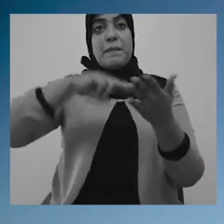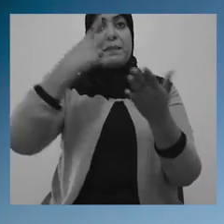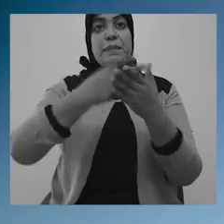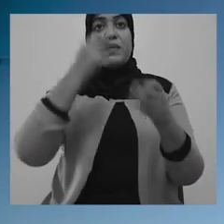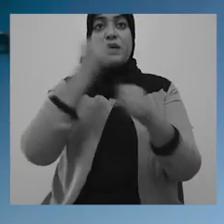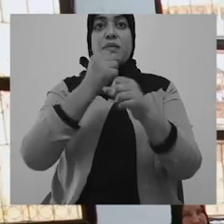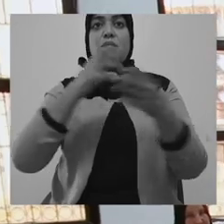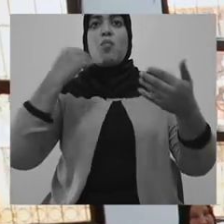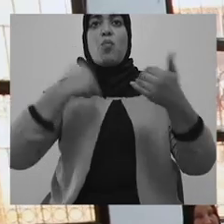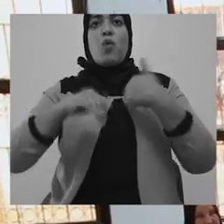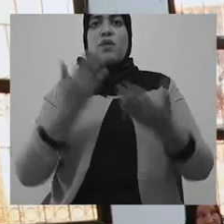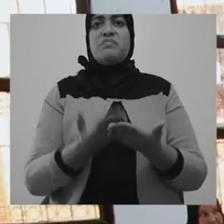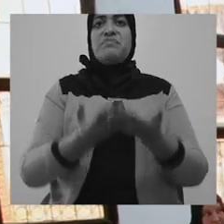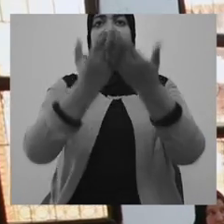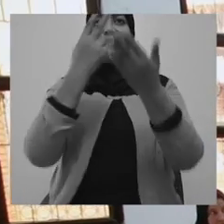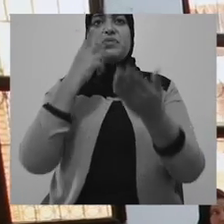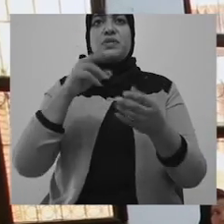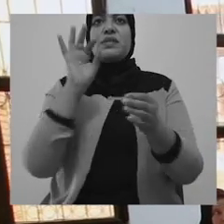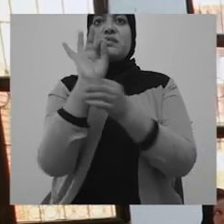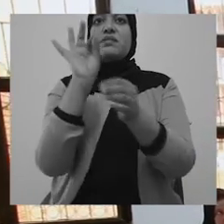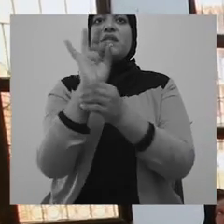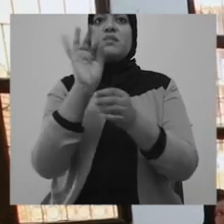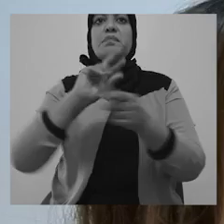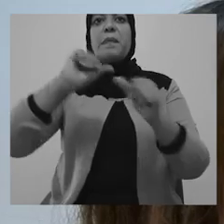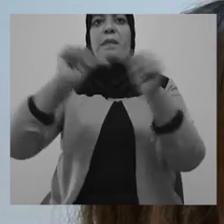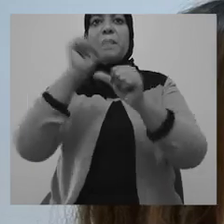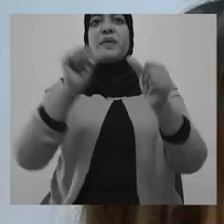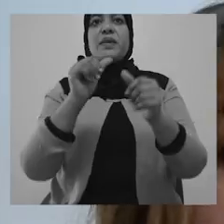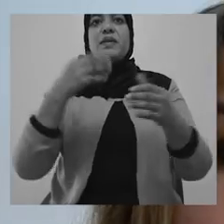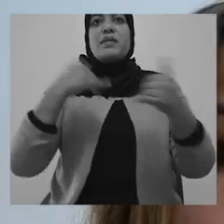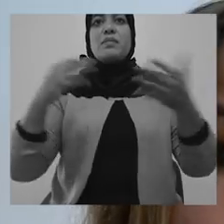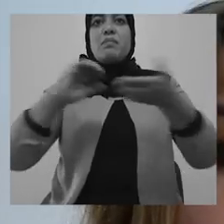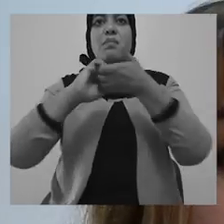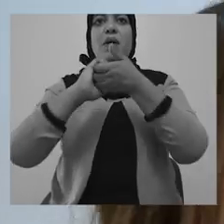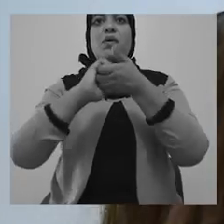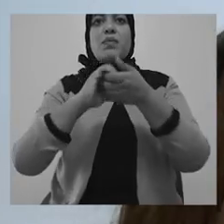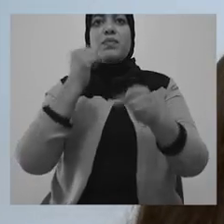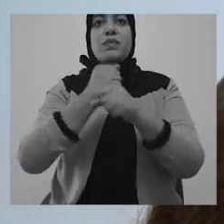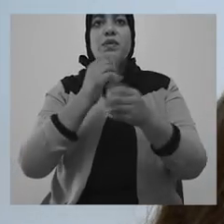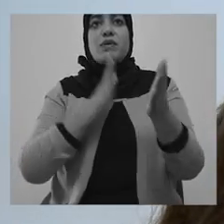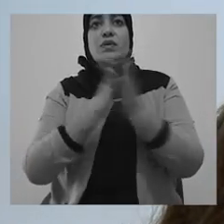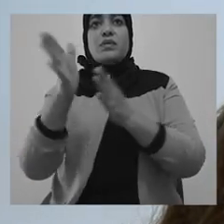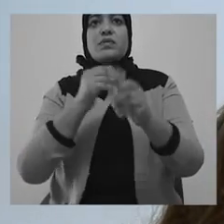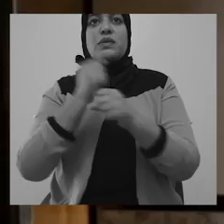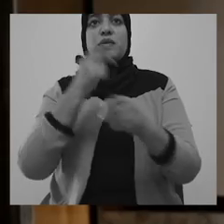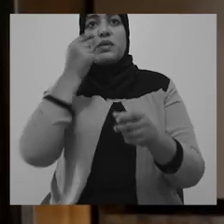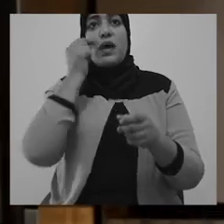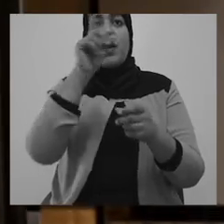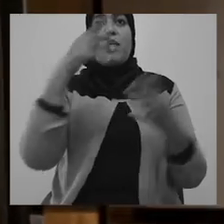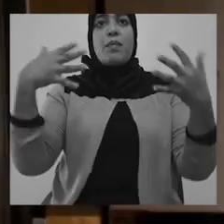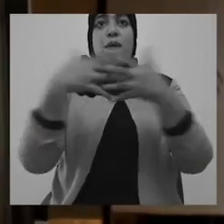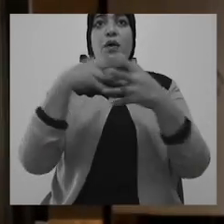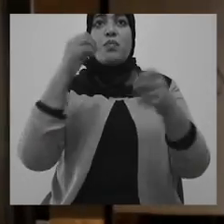Pour pouvoir renforcer les capacités des personnes handicapées, il y a un certain nombre d'activités qui a été mises en œuvre. La mise en œuvre